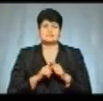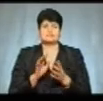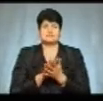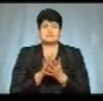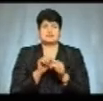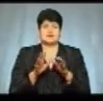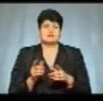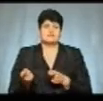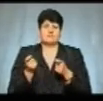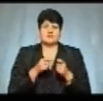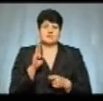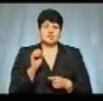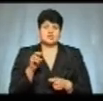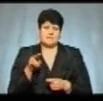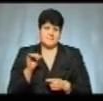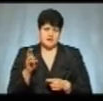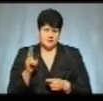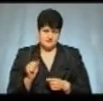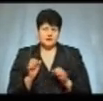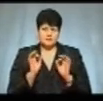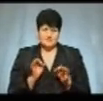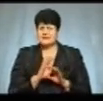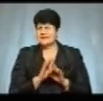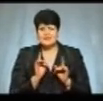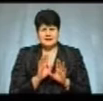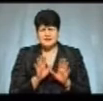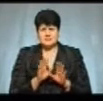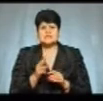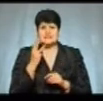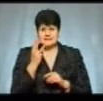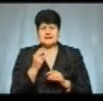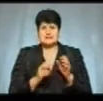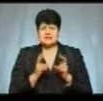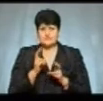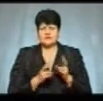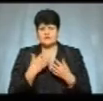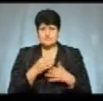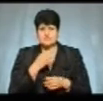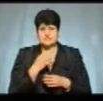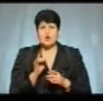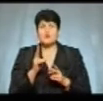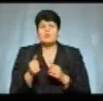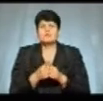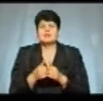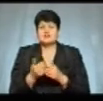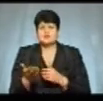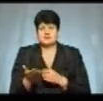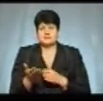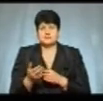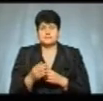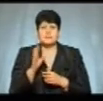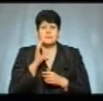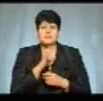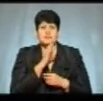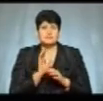відходами, тобто вивозять в Шепетівку, правильно я розумію? Не лише в Шепетівку. Ці три заводи, які я назвав, кому де ближче, наприклад, північ